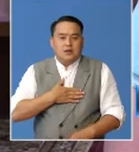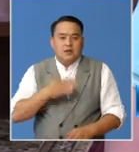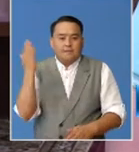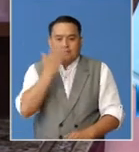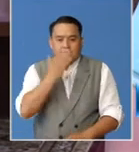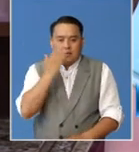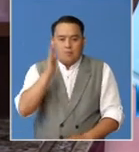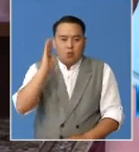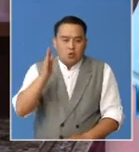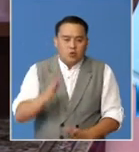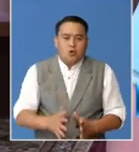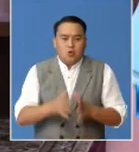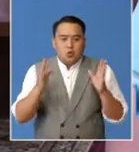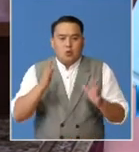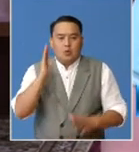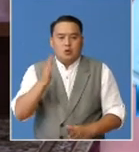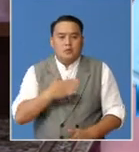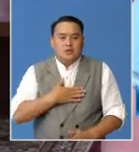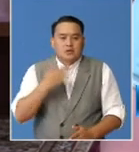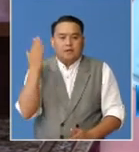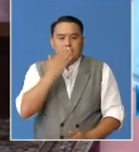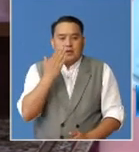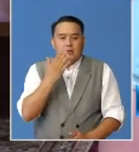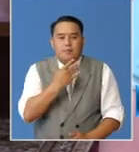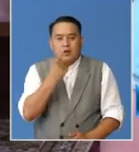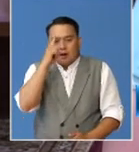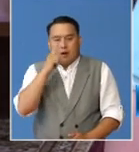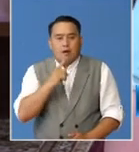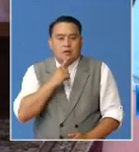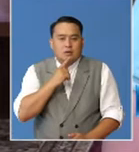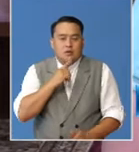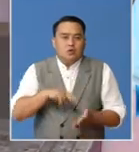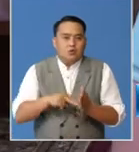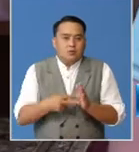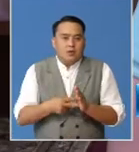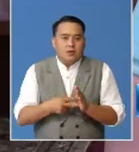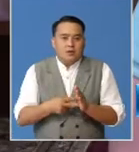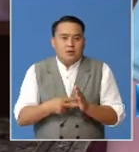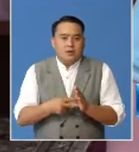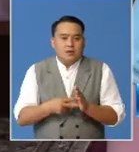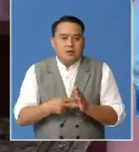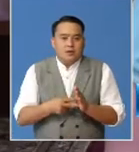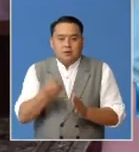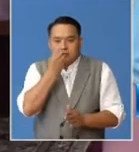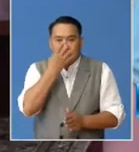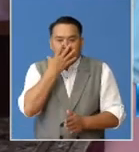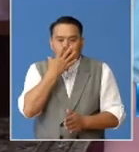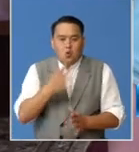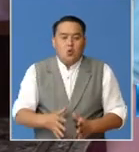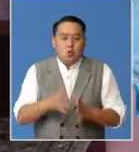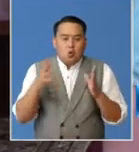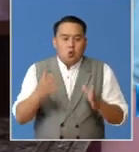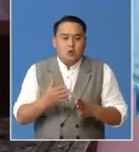фильмнің болашағы зор деп ойлаймын. Фильмді біз 1,5 айда түсіреміз деп жоспарлап отырмыз. Және жапондар жағынан өте